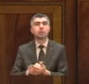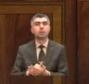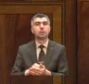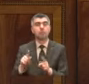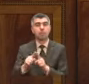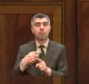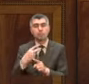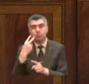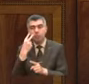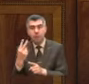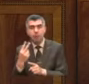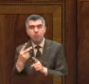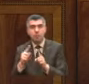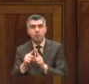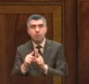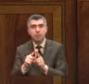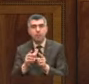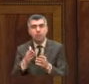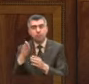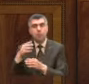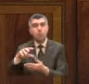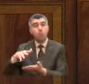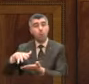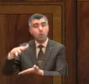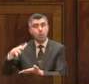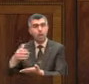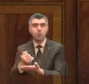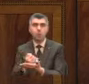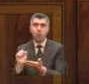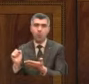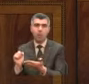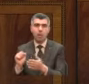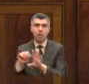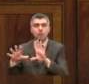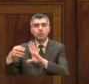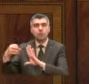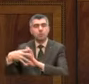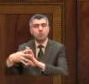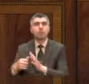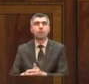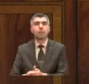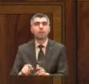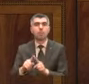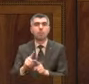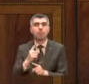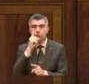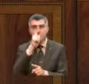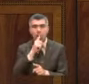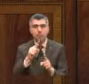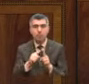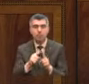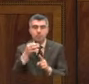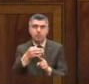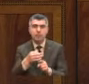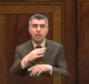من لا كومبونساسيون، هذاك الشيء اللي كيمشي للغاز غادي يمشي للطاقات المتجدده. الان بغينا نمشيو بغينا نبداو هذه التجربه، وكنبغي نقنوا،